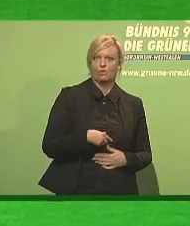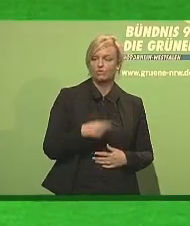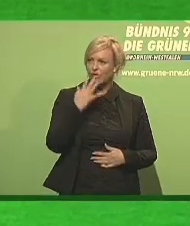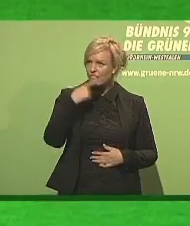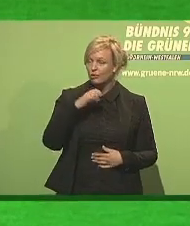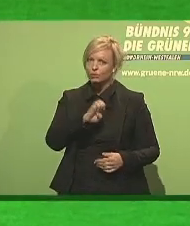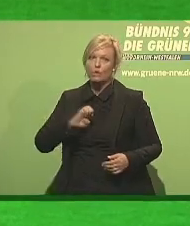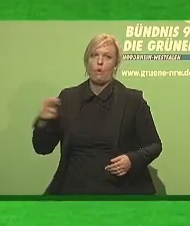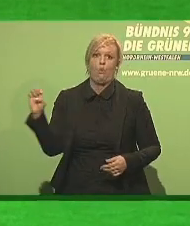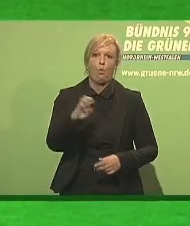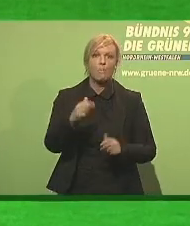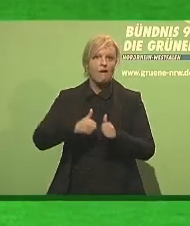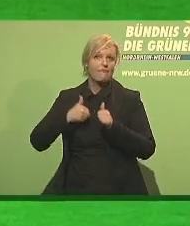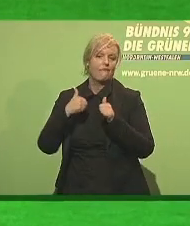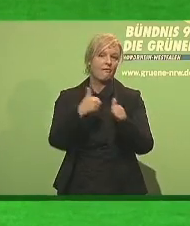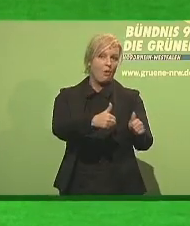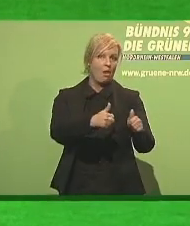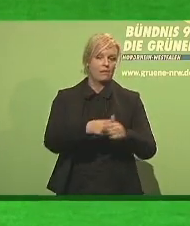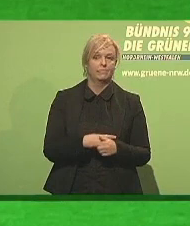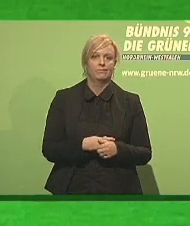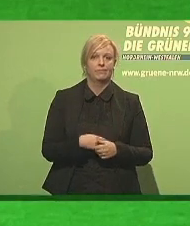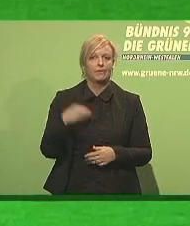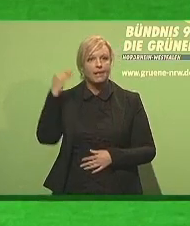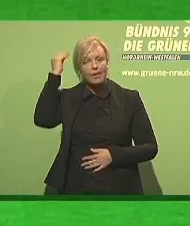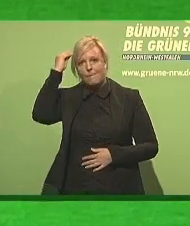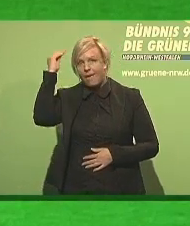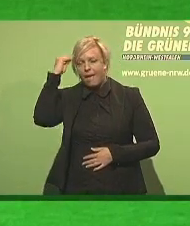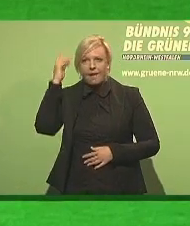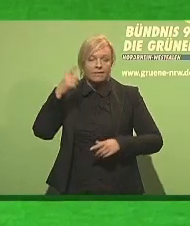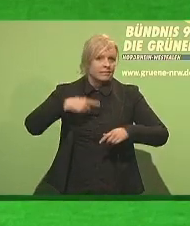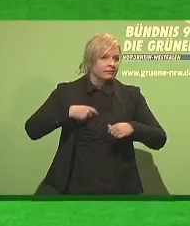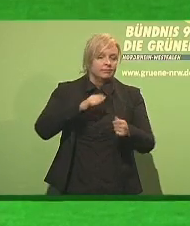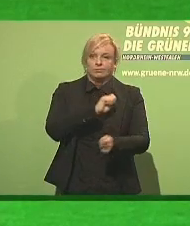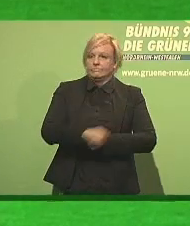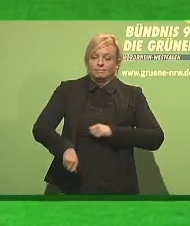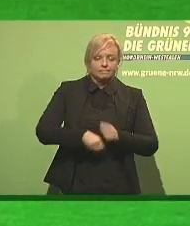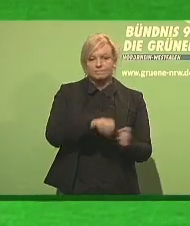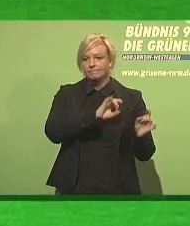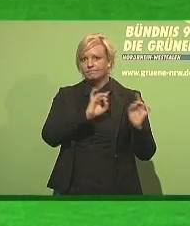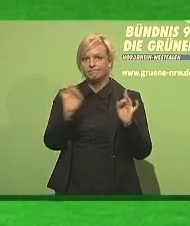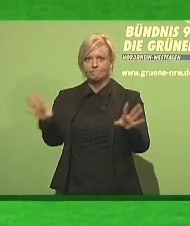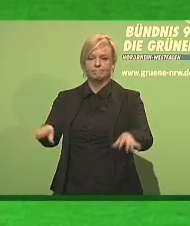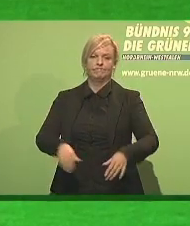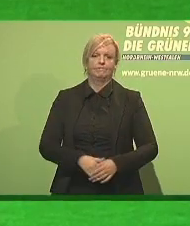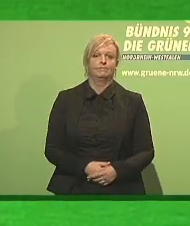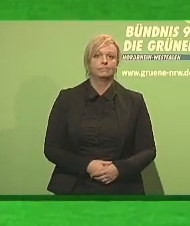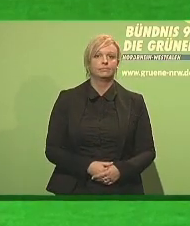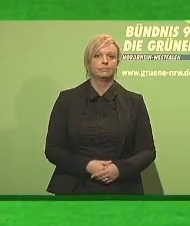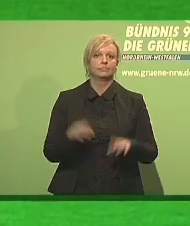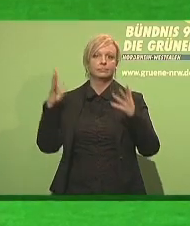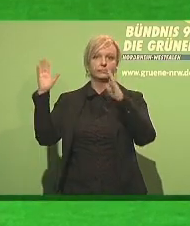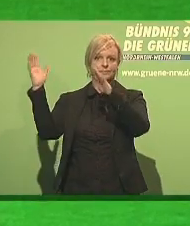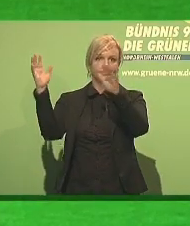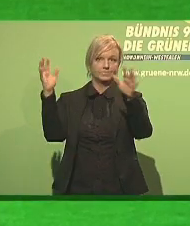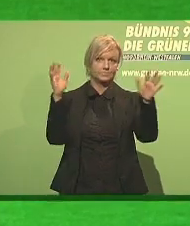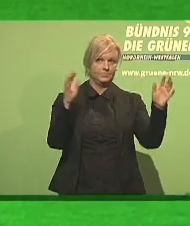und dass den Merkel-Blockierverein endlich das Handwerk gelegt wird.